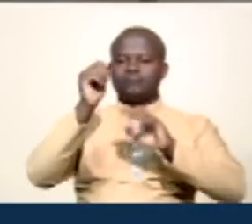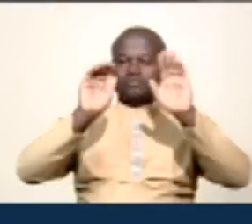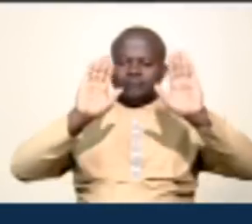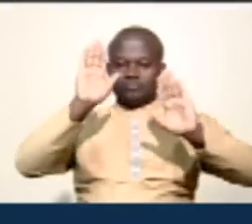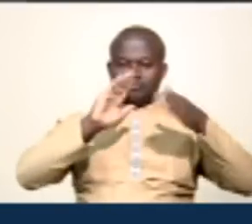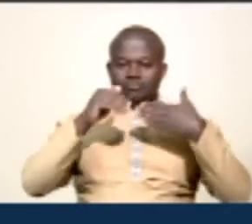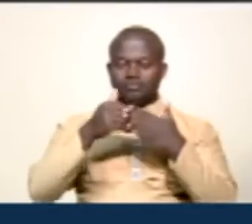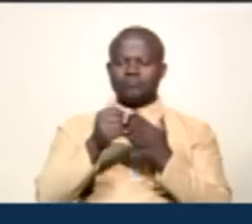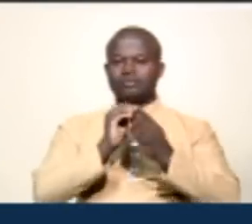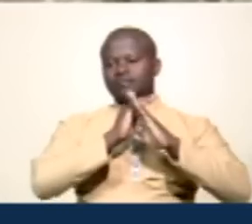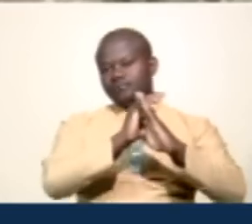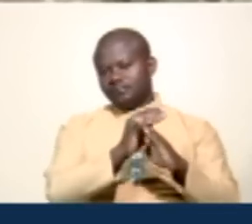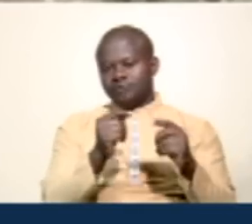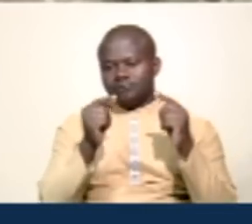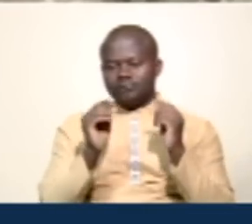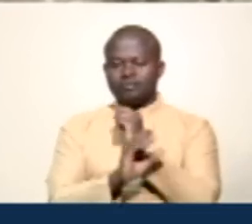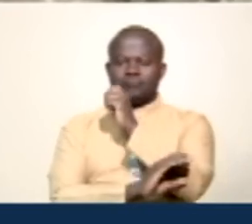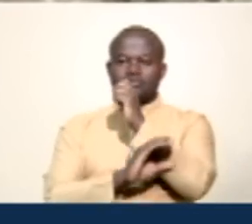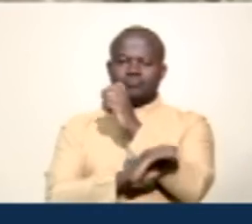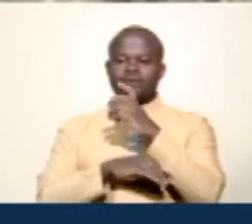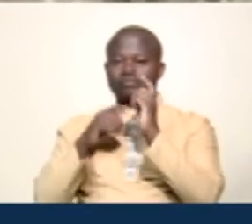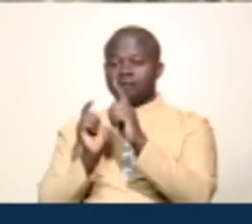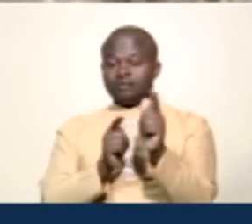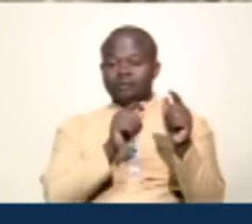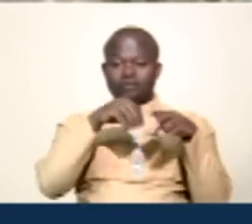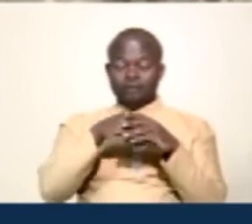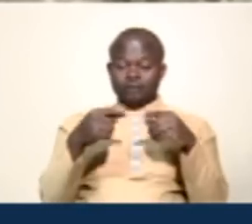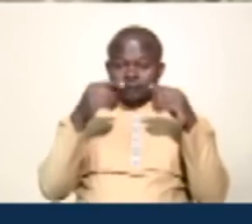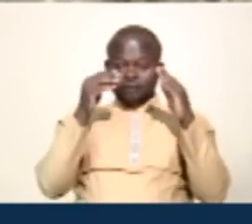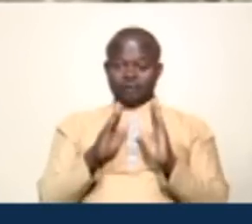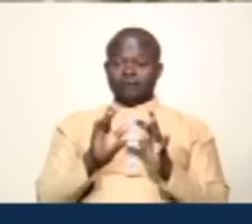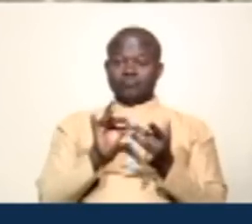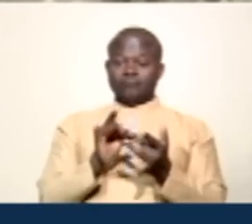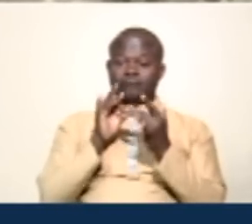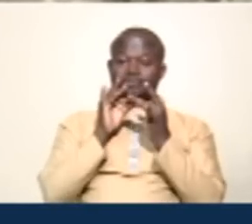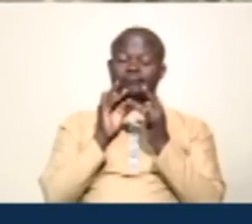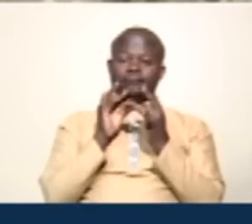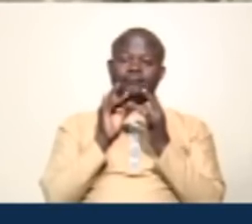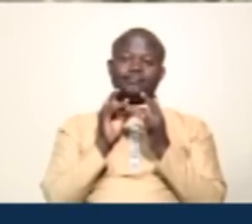rukomeye mu kurwanya abacengezi. Intambara twarwanye hano y'abacengezi idasanzwe,